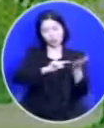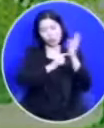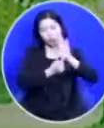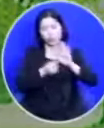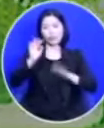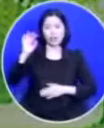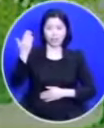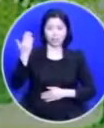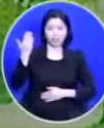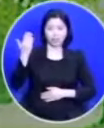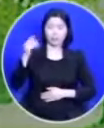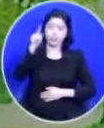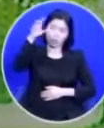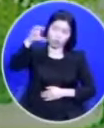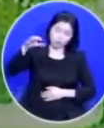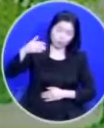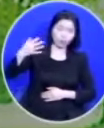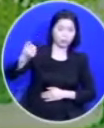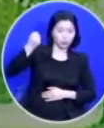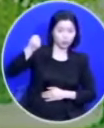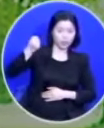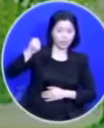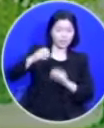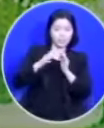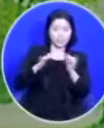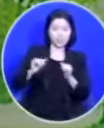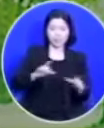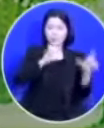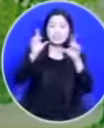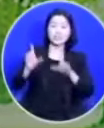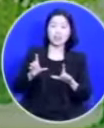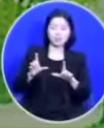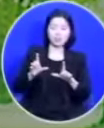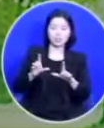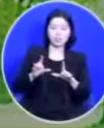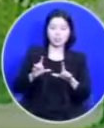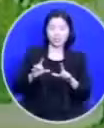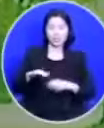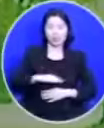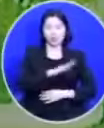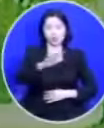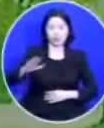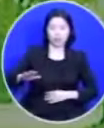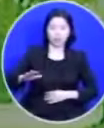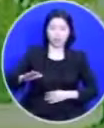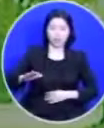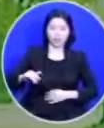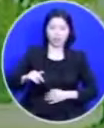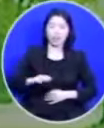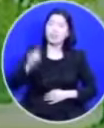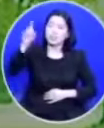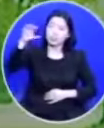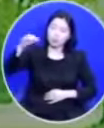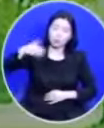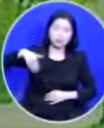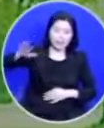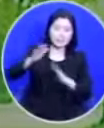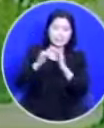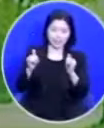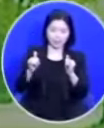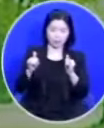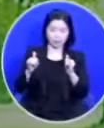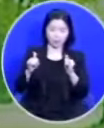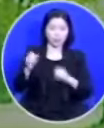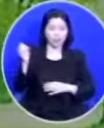천국을 소유한 사람의 삶이 여러분 우리가 천국에 가는 사람인지 지옥이 가는